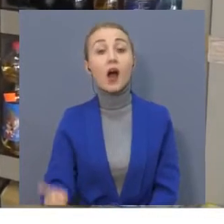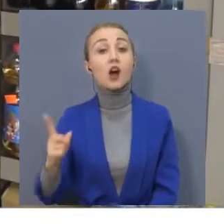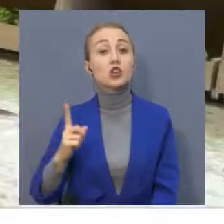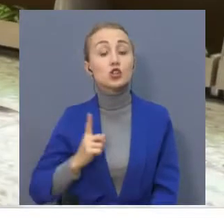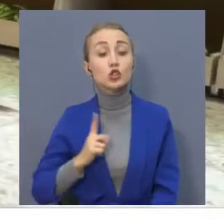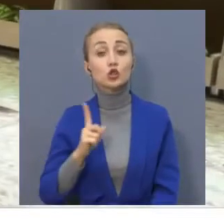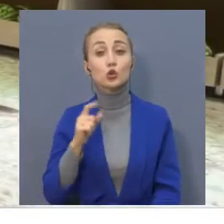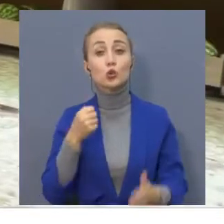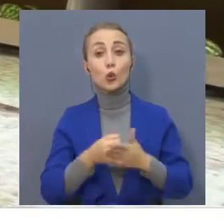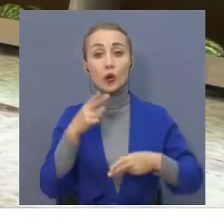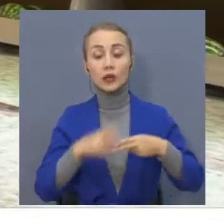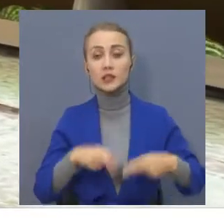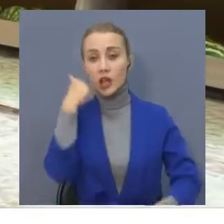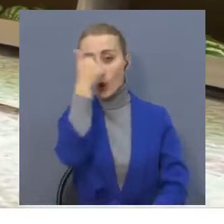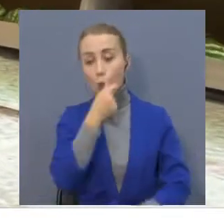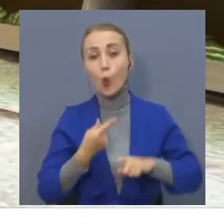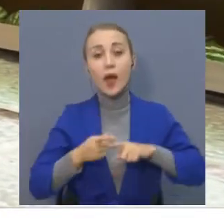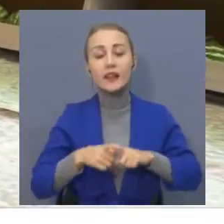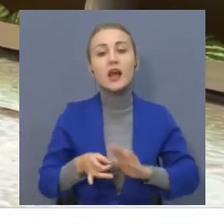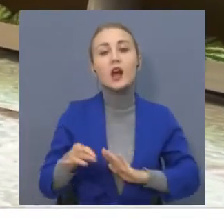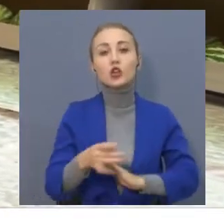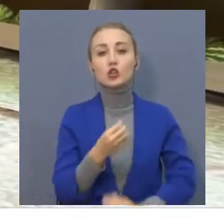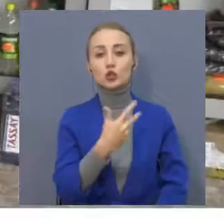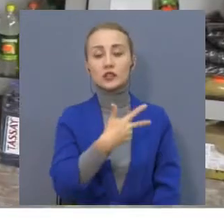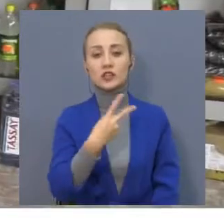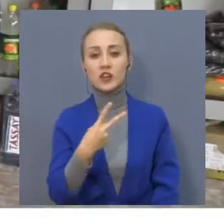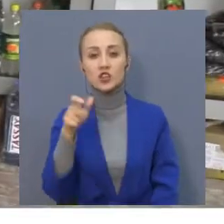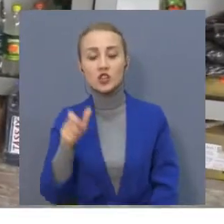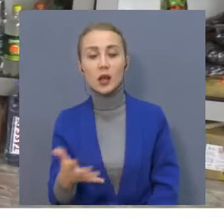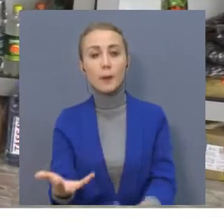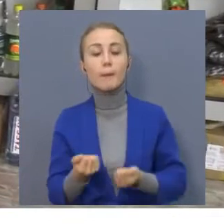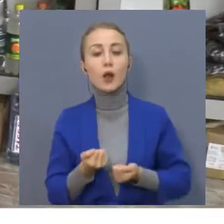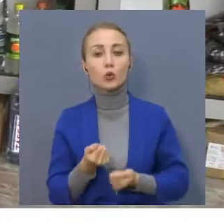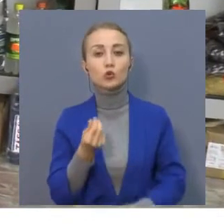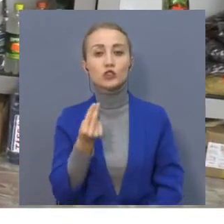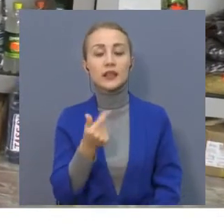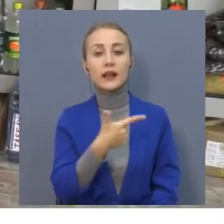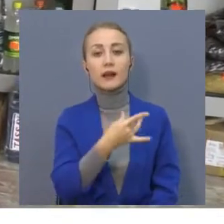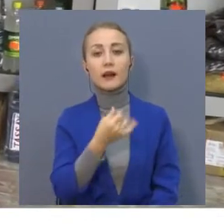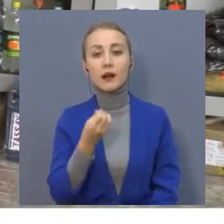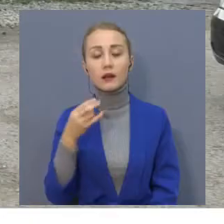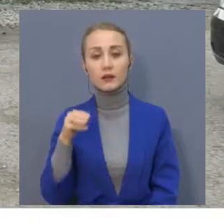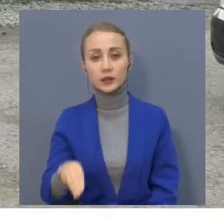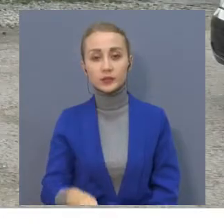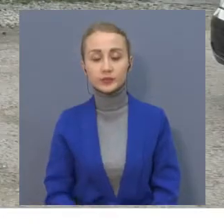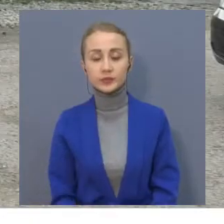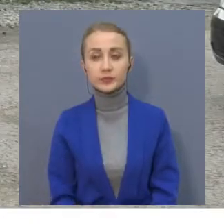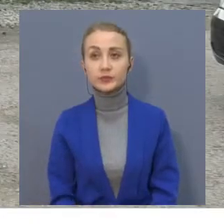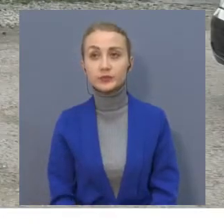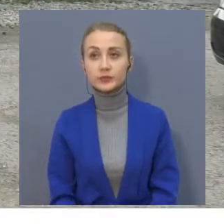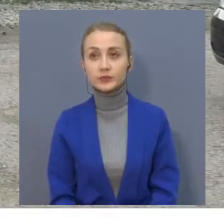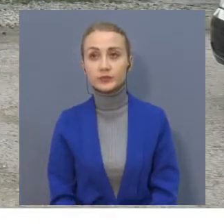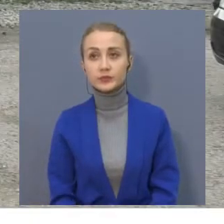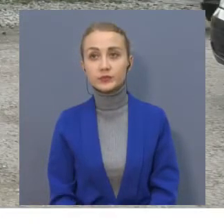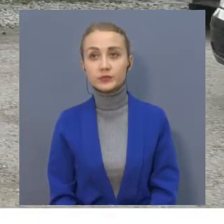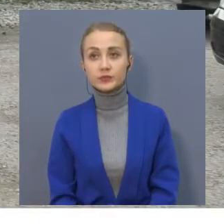адам солардың жолын қумақшы. Осылайша жыл соңына дейін 32 адамға грант беруді жоспарлап отырмыз, дейді аудан мамандары. Биыл бізде 20 адам несие